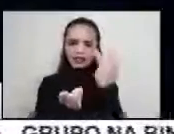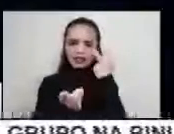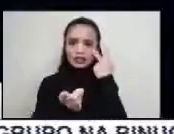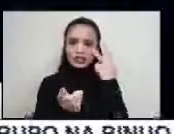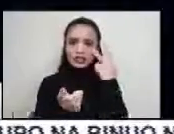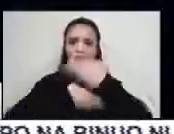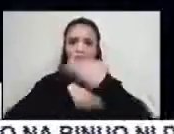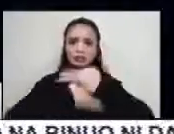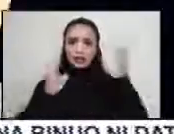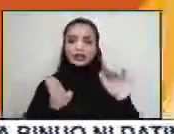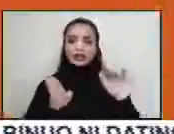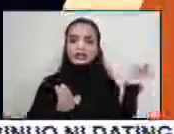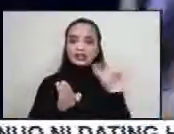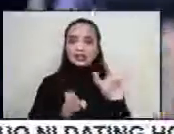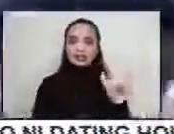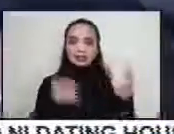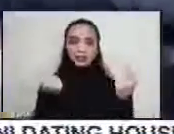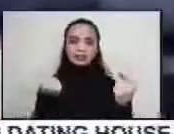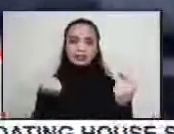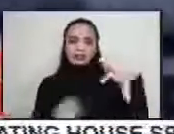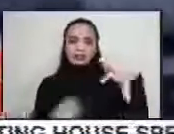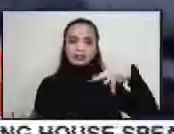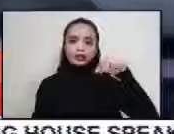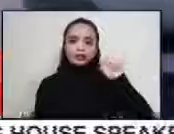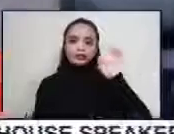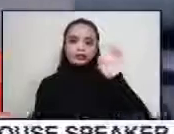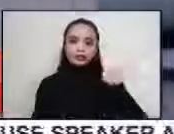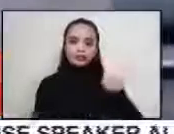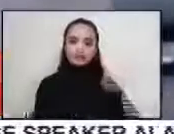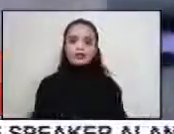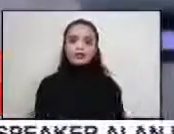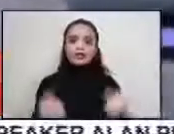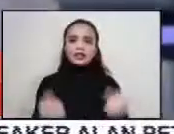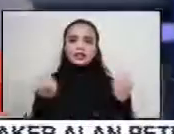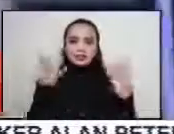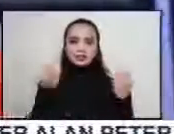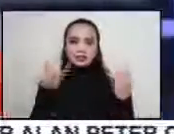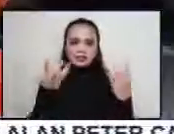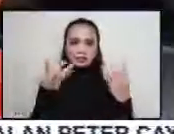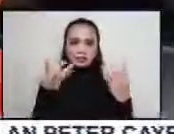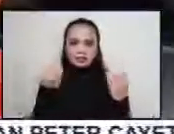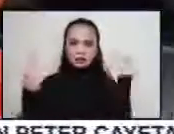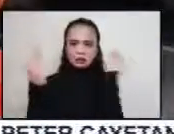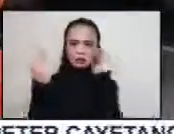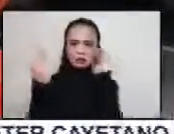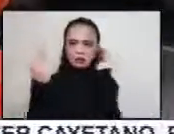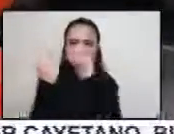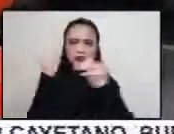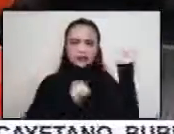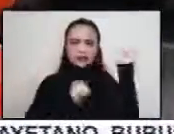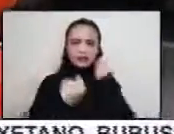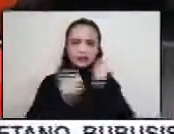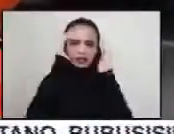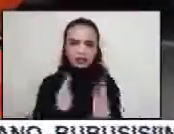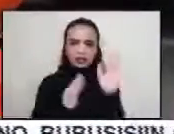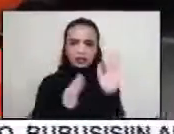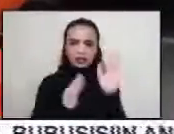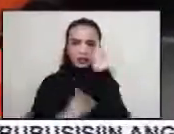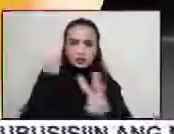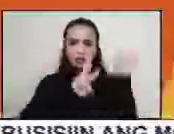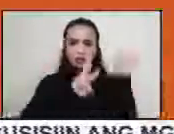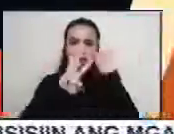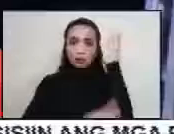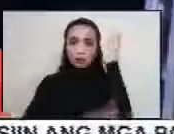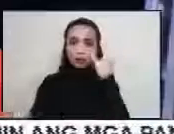di suportahan natin, di ba? Sinagot din ni Matteo ang isyung favorite di umano siya ng Viva Artist Agency kahit kakalipat pa lang